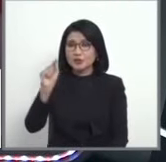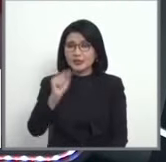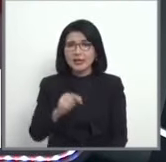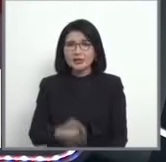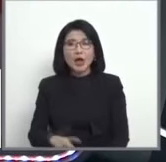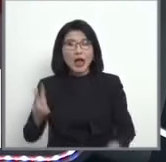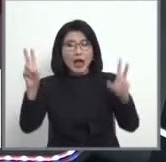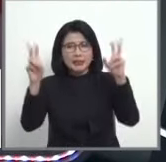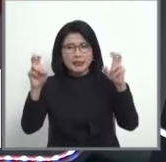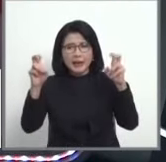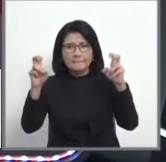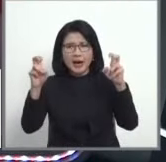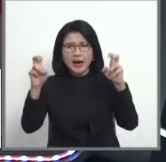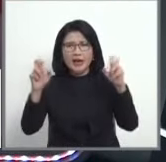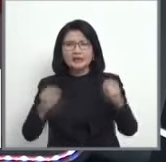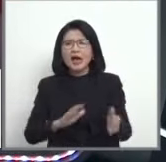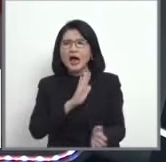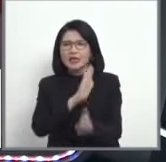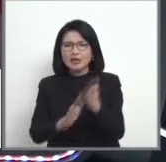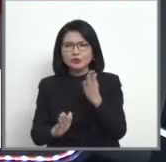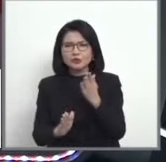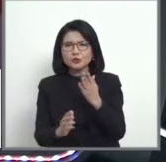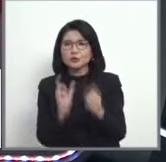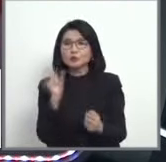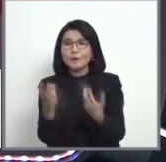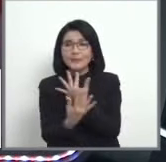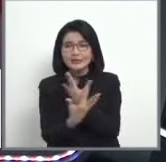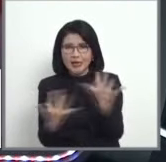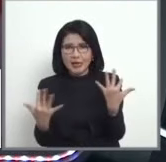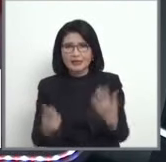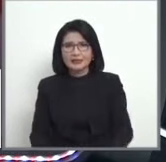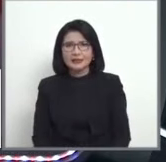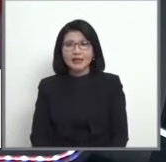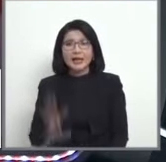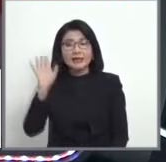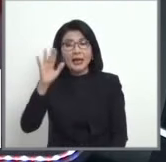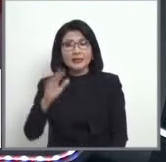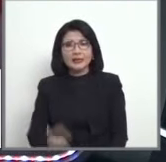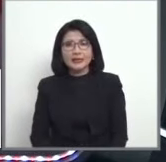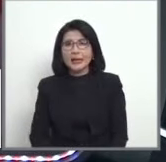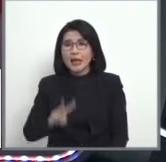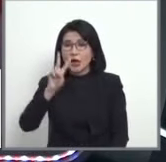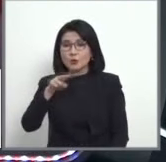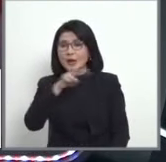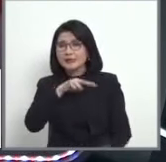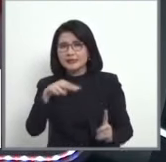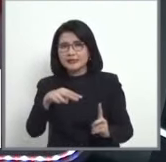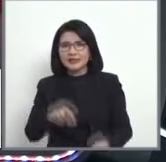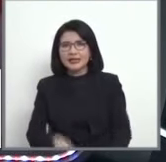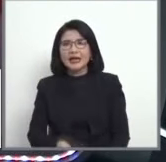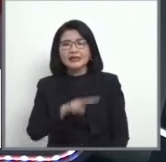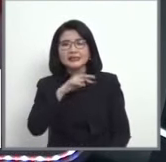tema yang sangat bersentuhan langsung dengan masyarakat dan kita akan melihat dari dua sisi sisi para